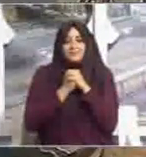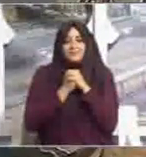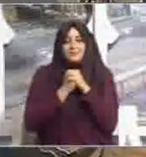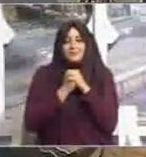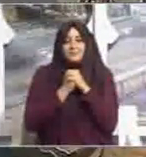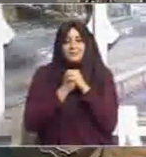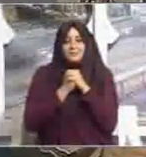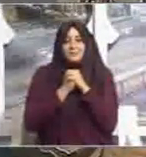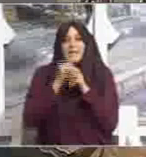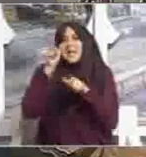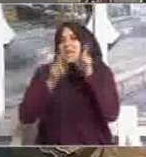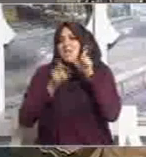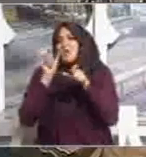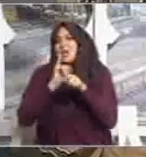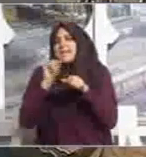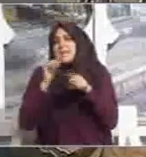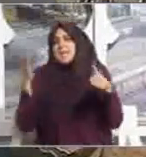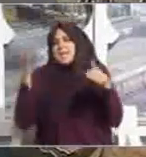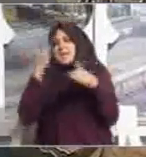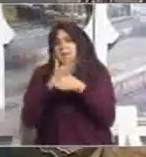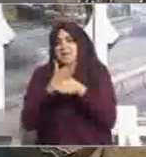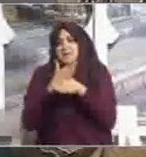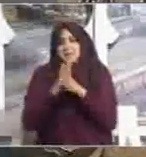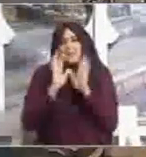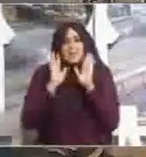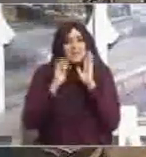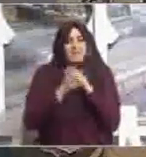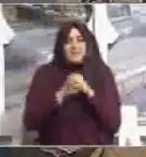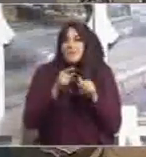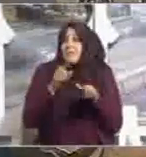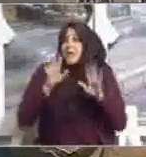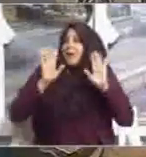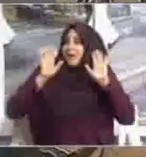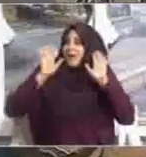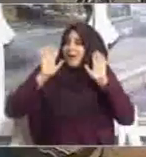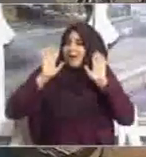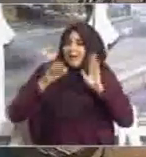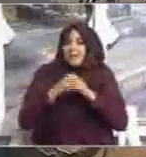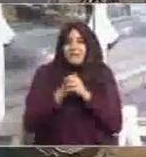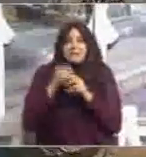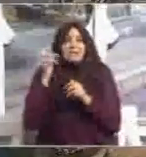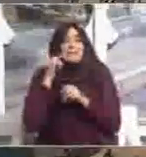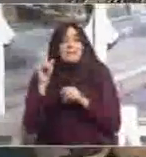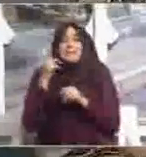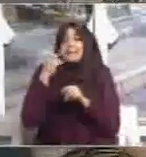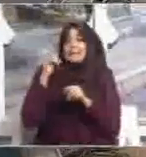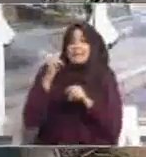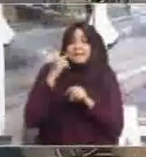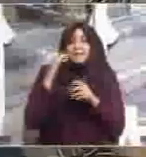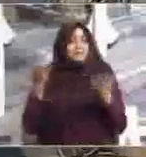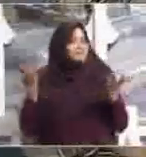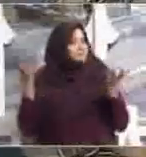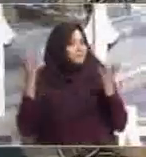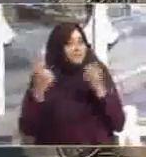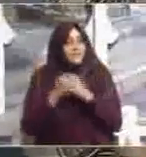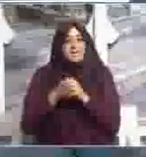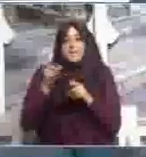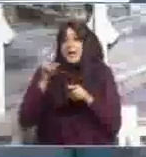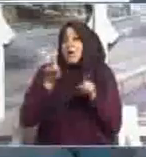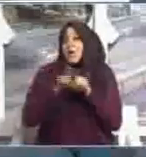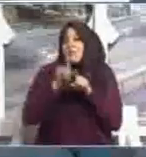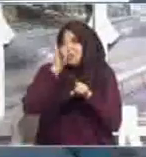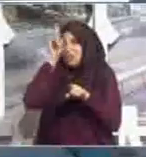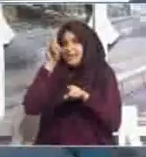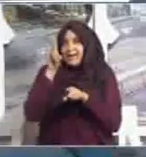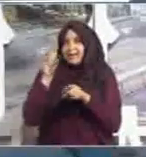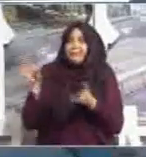الانسان هذوما اللي يتدخلوا ويبدوا لو كان لو كان لو كان. هادو بمعنى يدخلوا الشيطان في الوسط